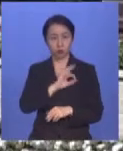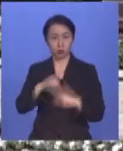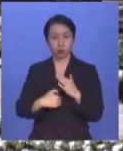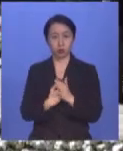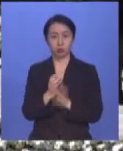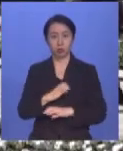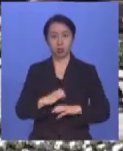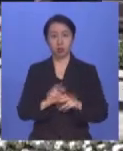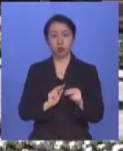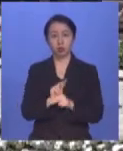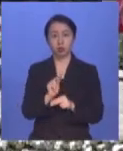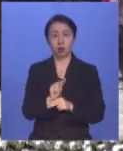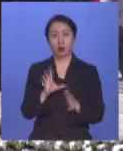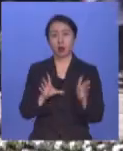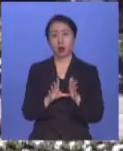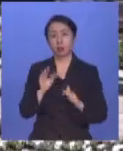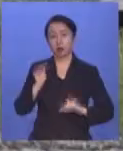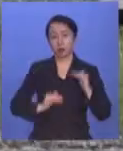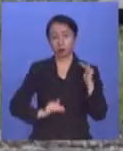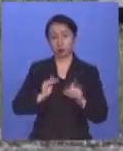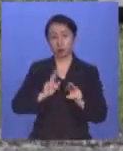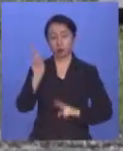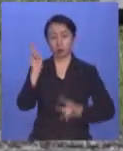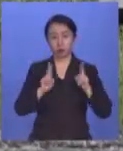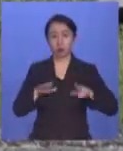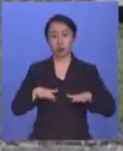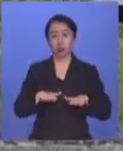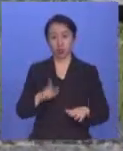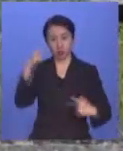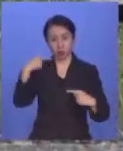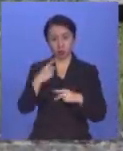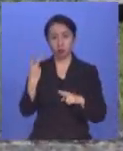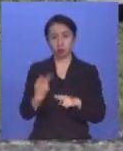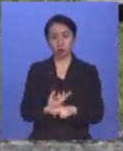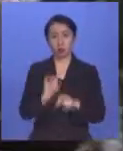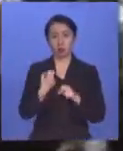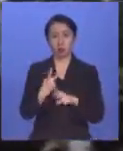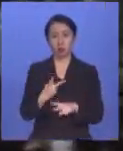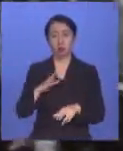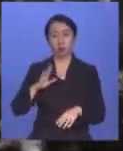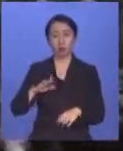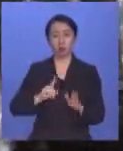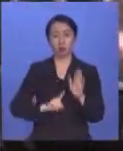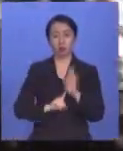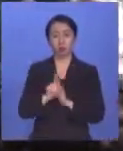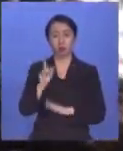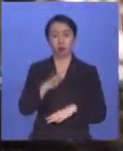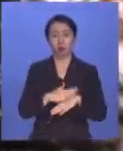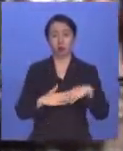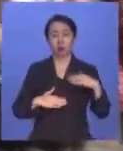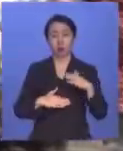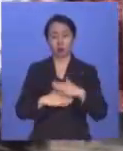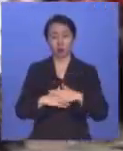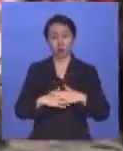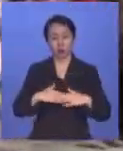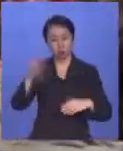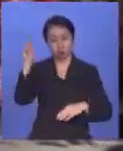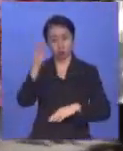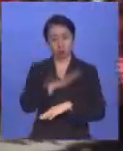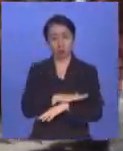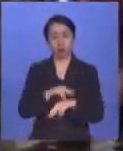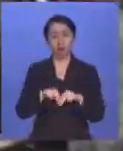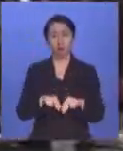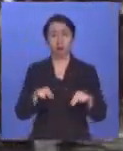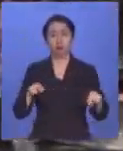осваивали теоретический материал, изучали электрооборудование, правила шитья, технику безопасности, а затем приступали к